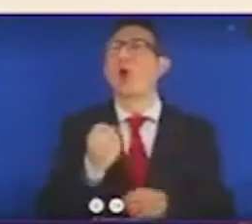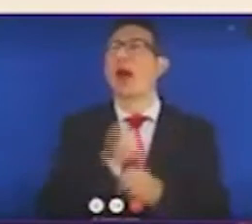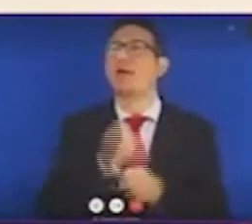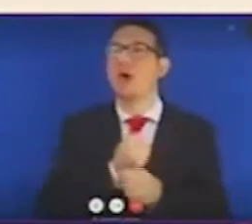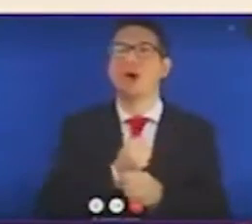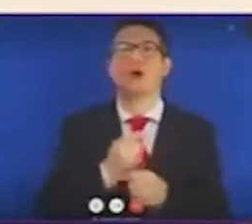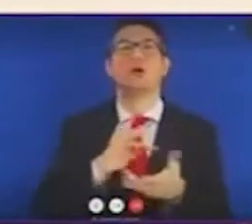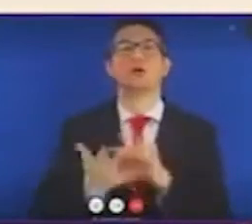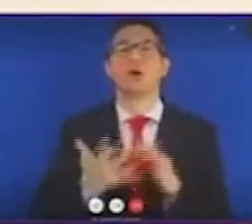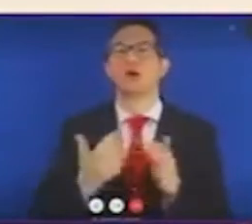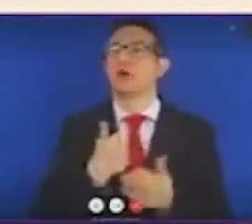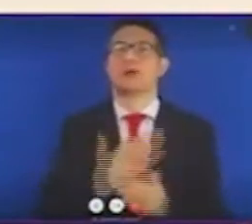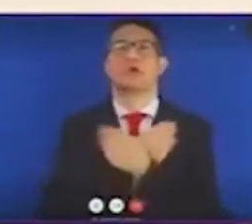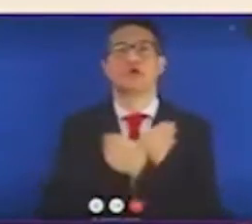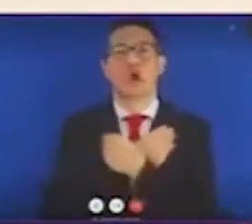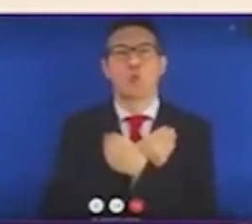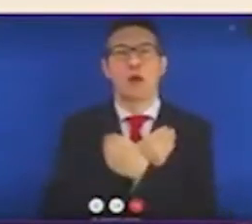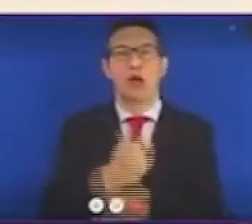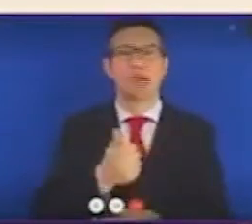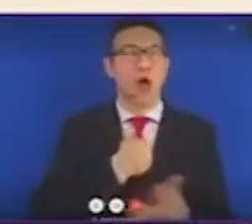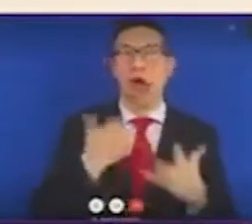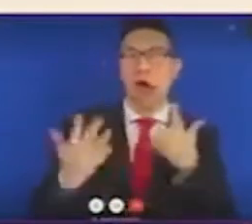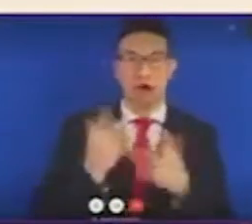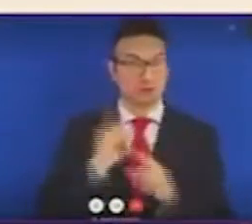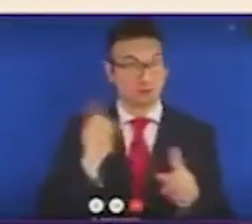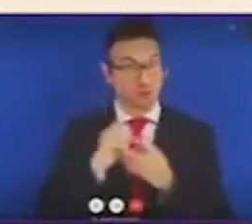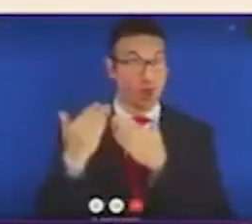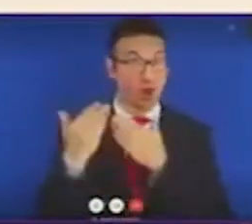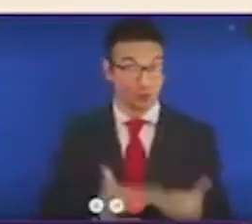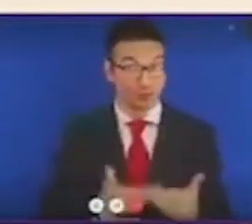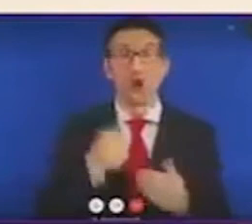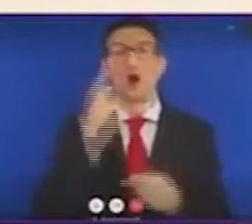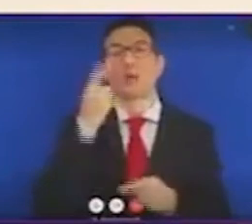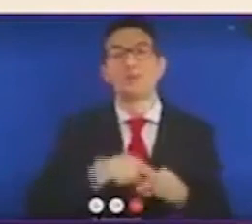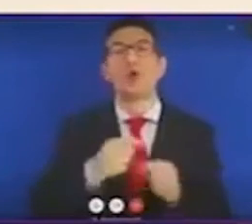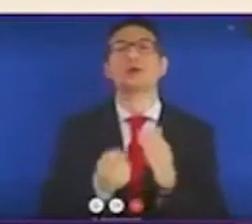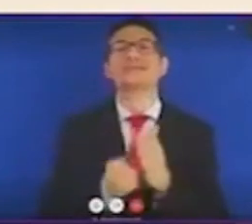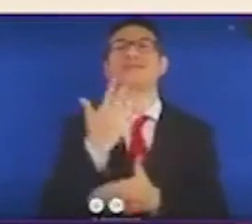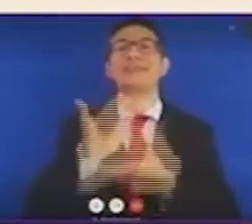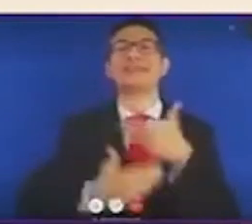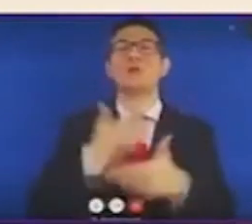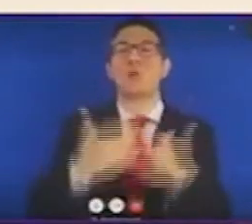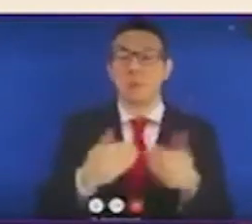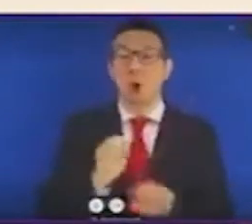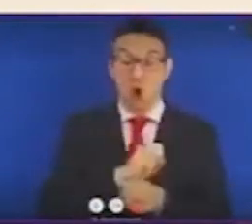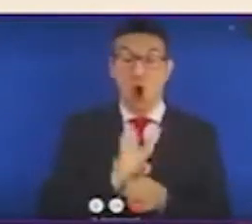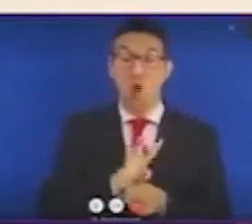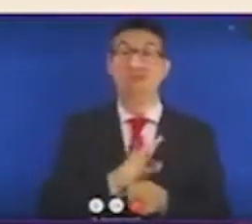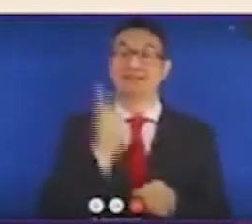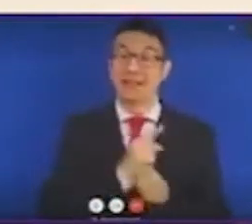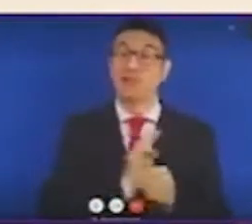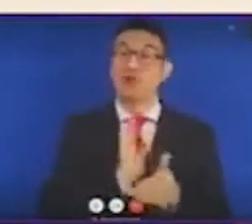sviluppo perché come noi dobbiamo uscire dal co lead e quindi dal virus